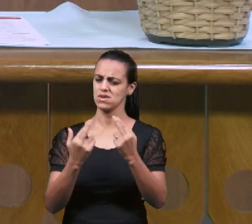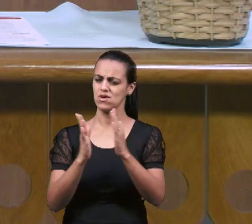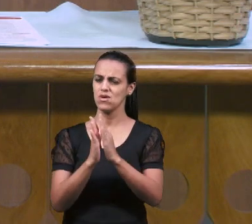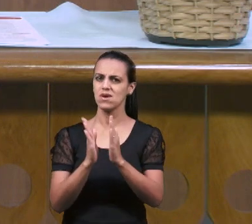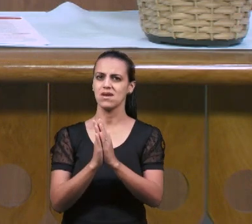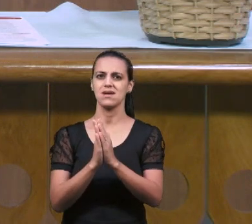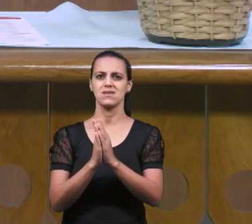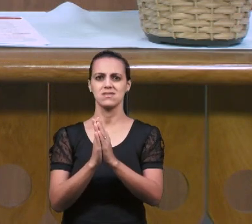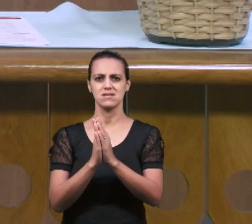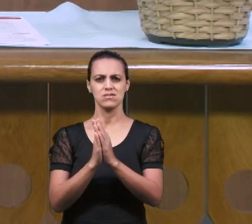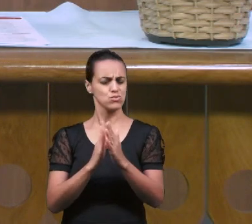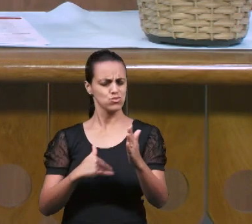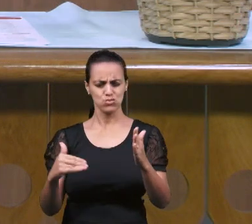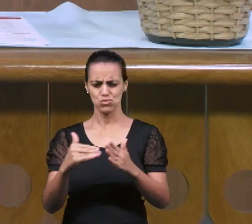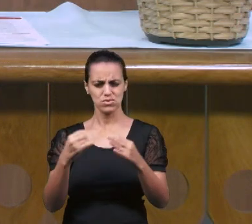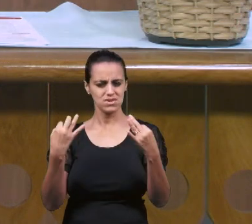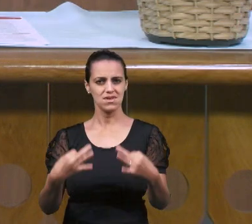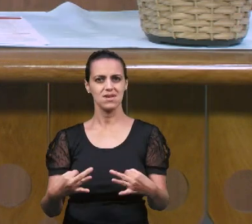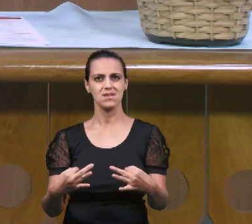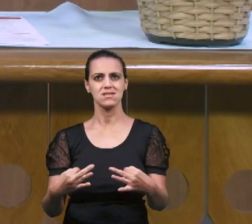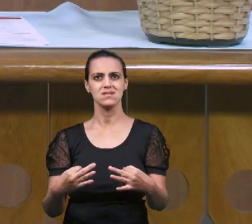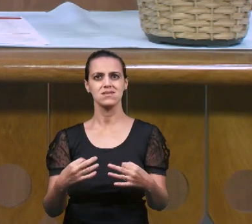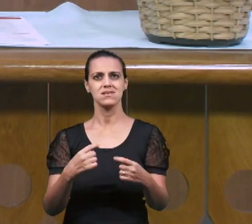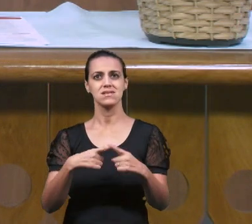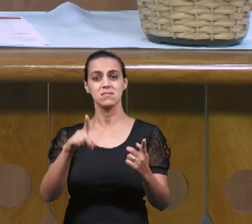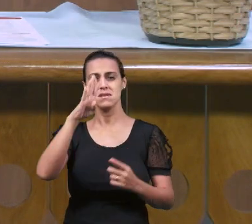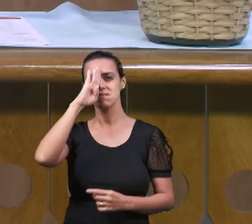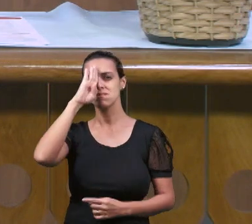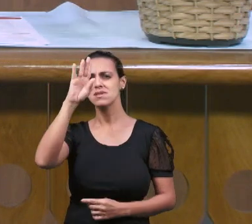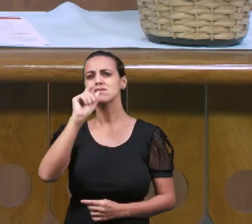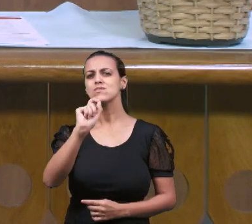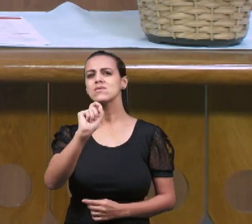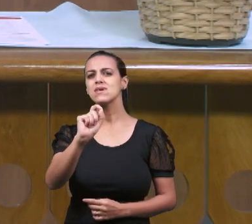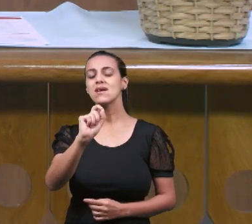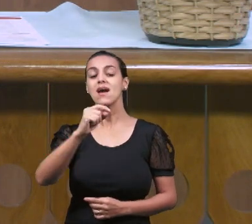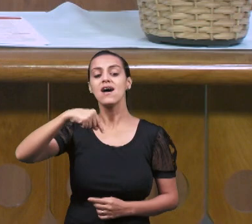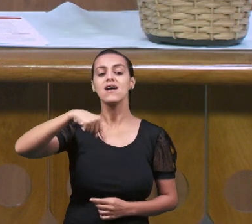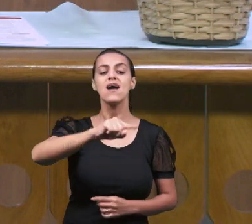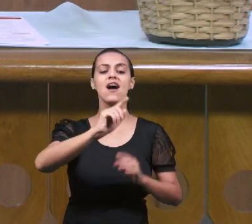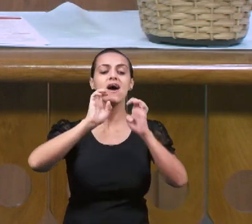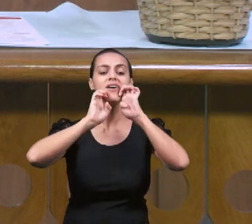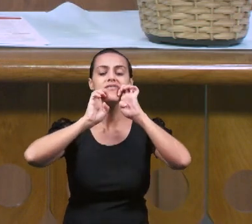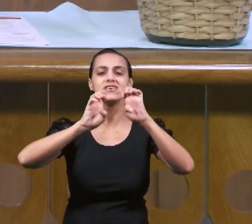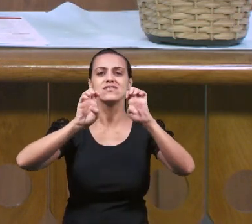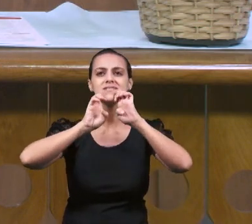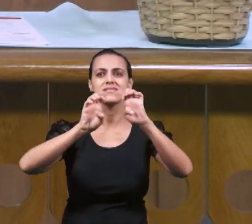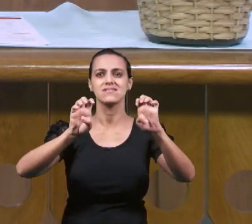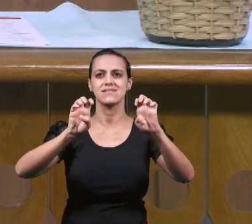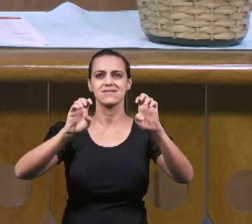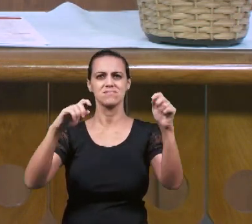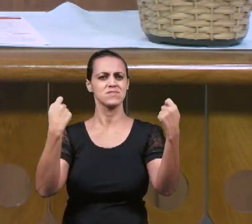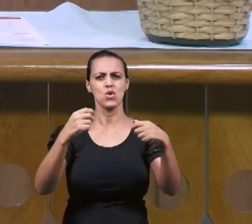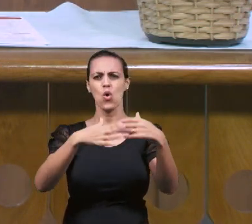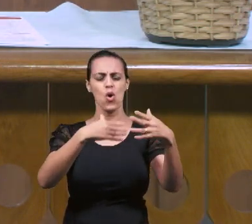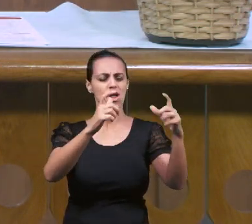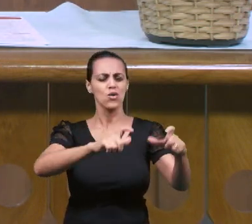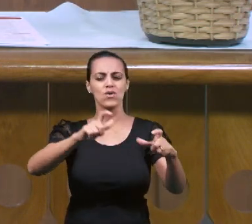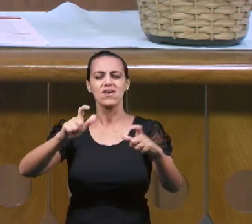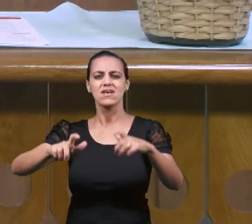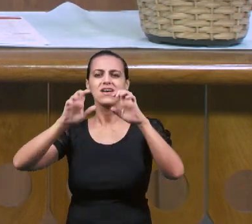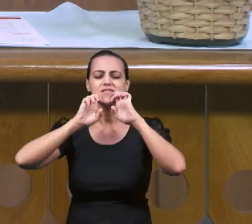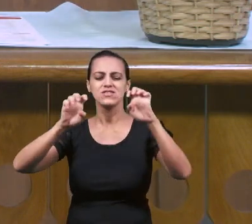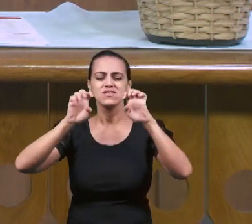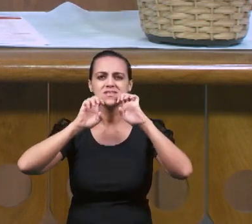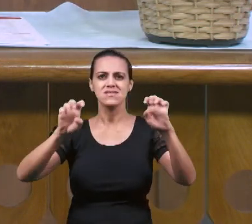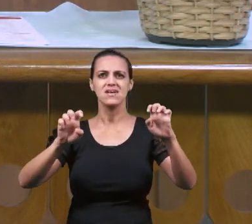sortir dans le champ et aller où ce soit nécessaire pour porter la parole au groupe de 2, de 3, de 10, 50,